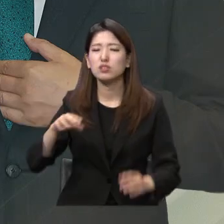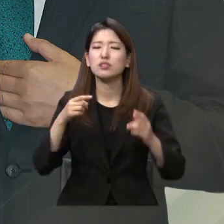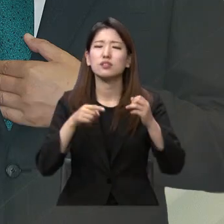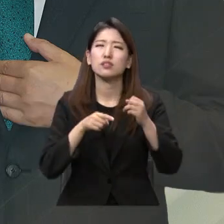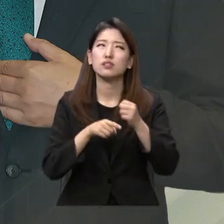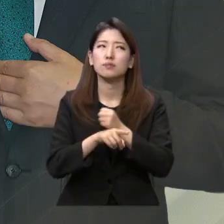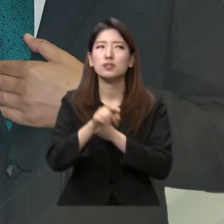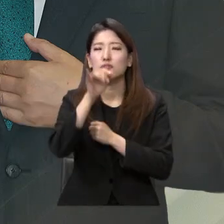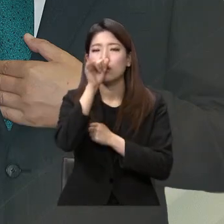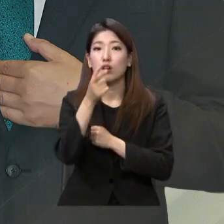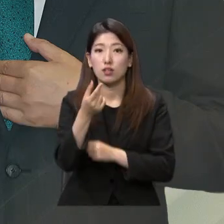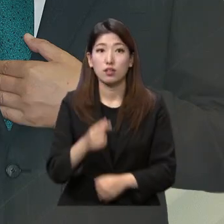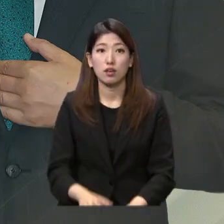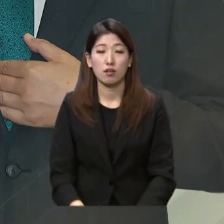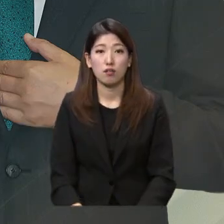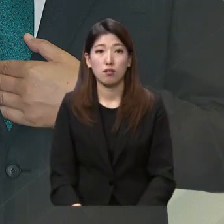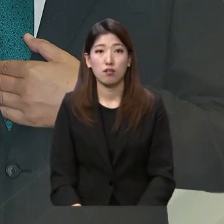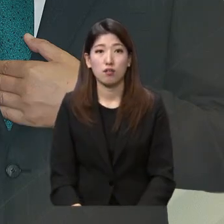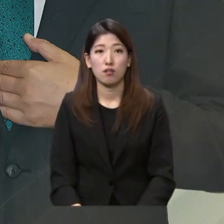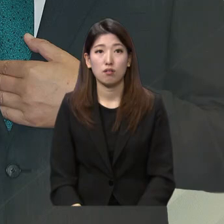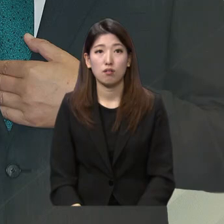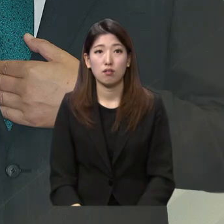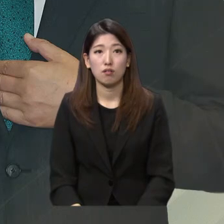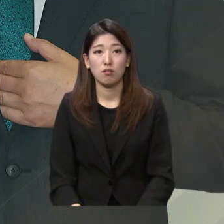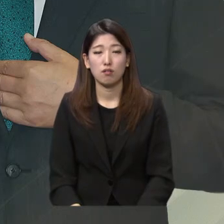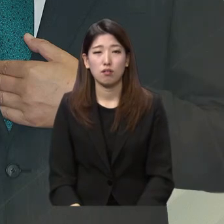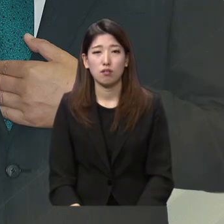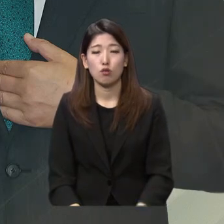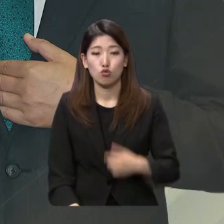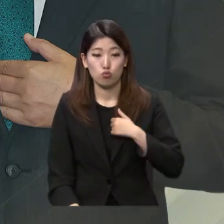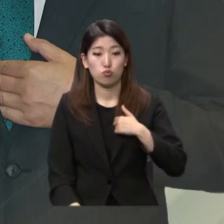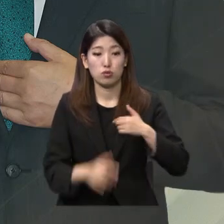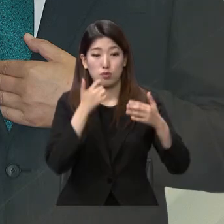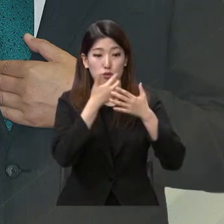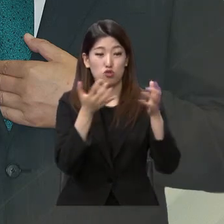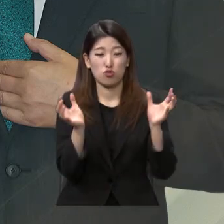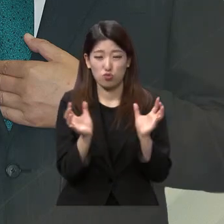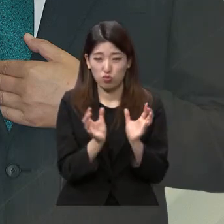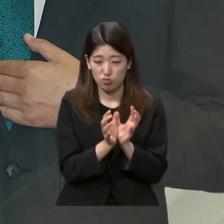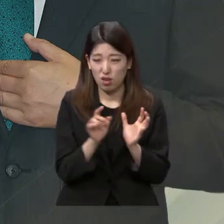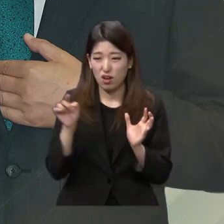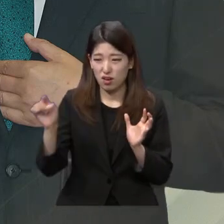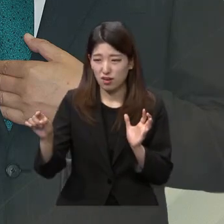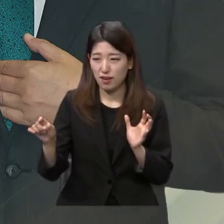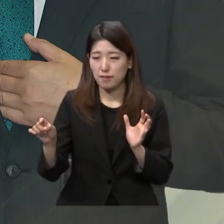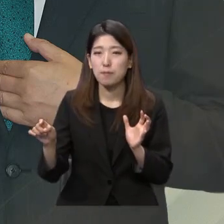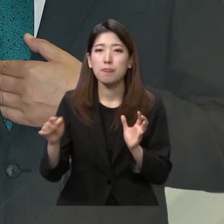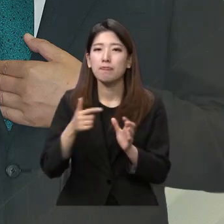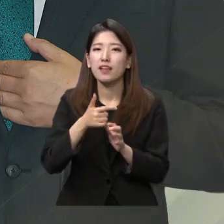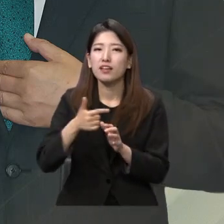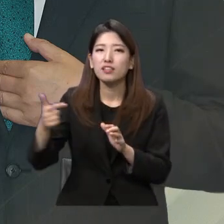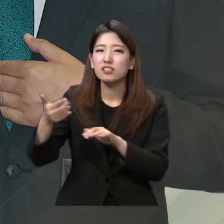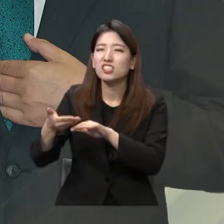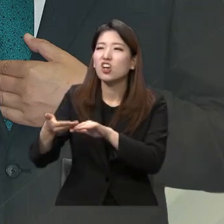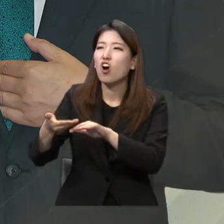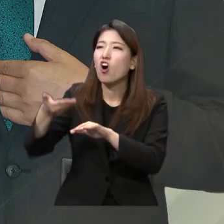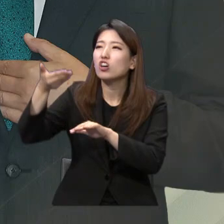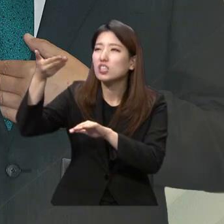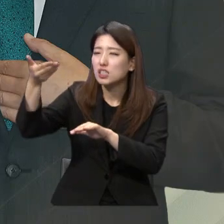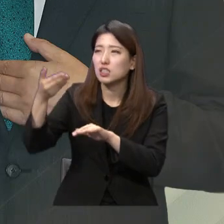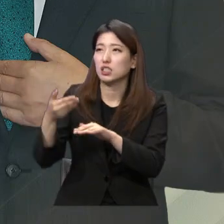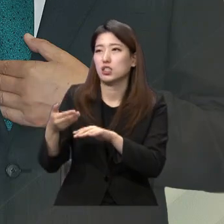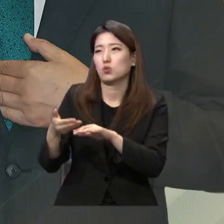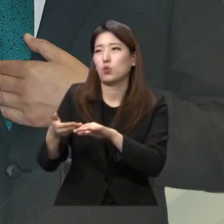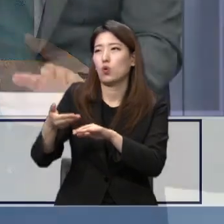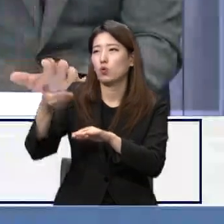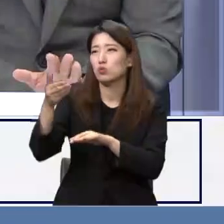어떤 면에서는 상당한 정치적 자산이 있는 분인데 우리 뭐 당의 큰 어떤 어른이시고 뭐 이런 어떤 표현들도 상투적인 표현조차 없었다는